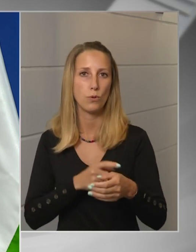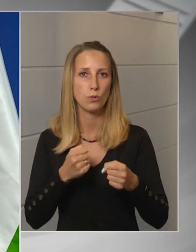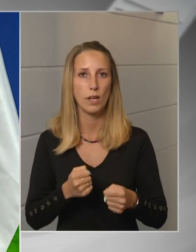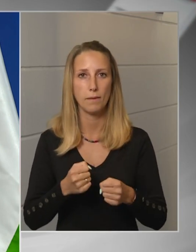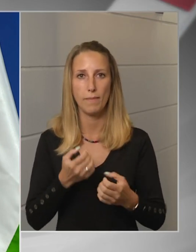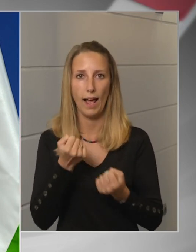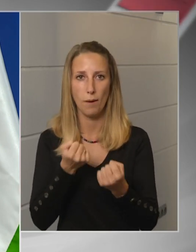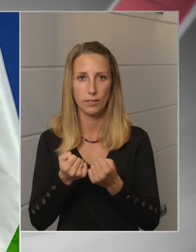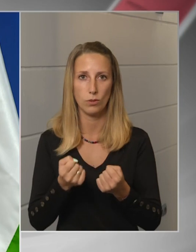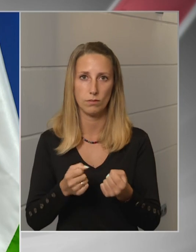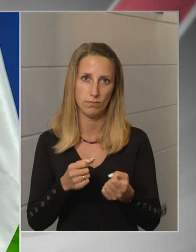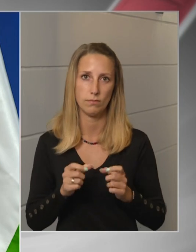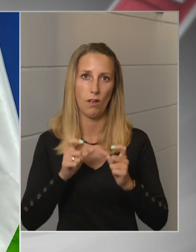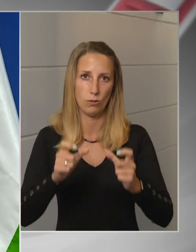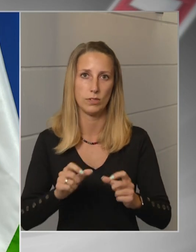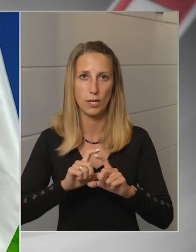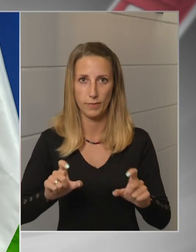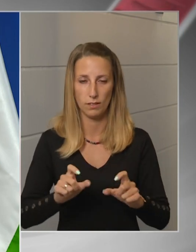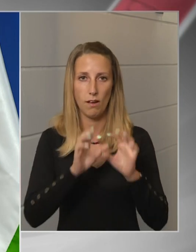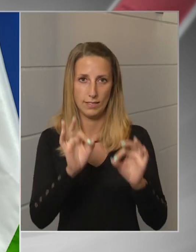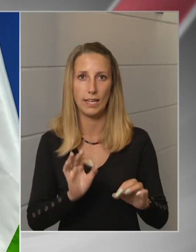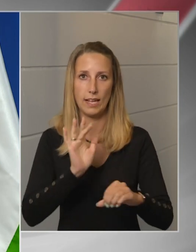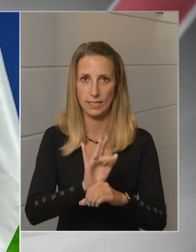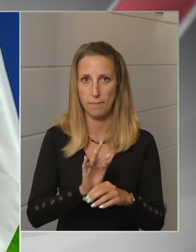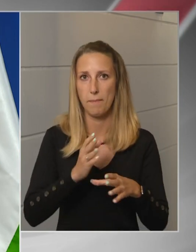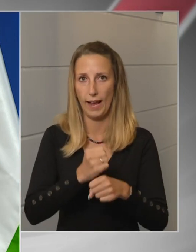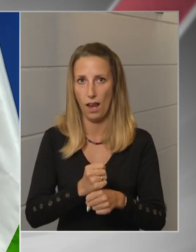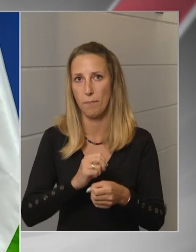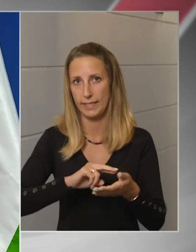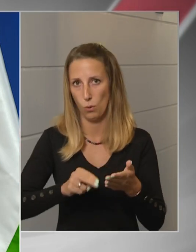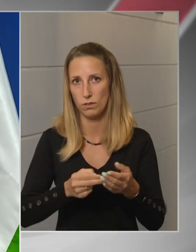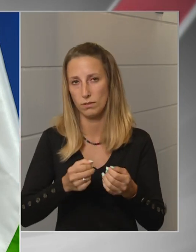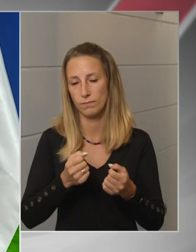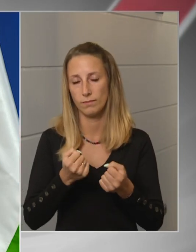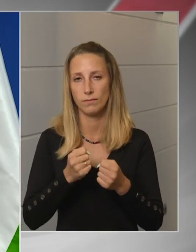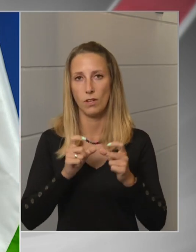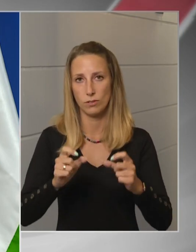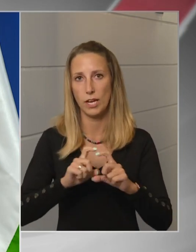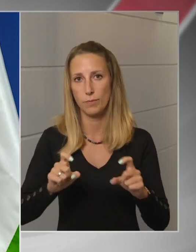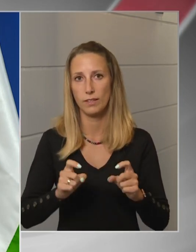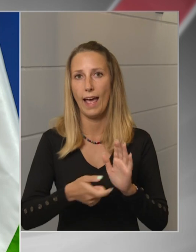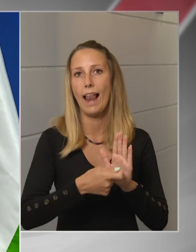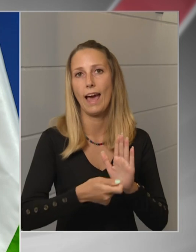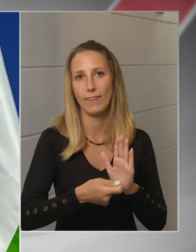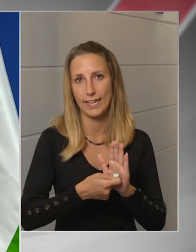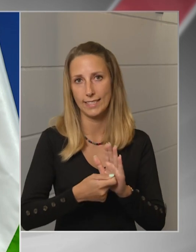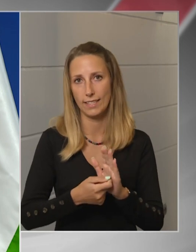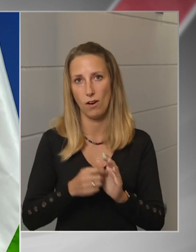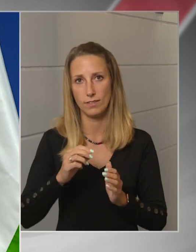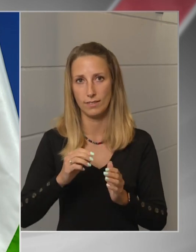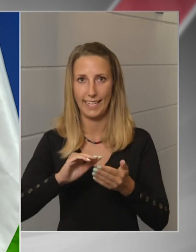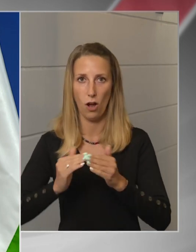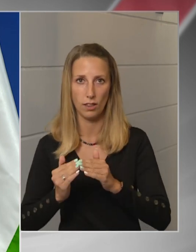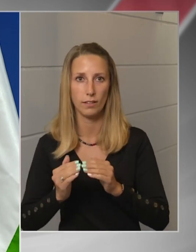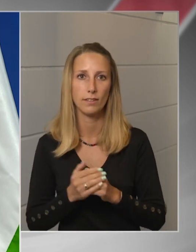tartozás miatt, tehát a cégükkel szemben jogerősen megállapított tartozás miatt elárverezték az ingatlant, nem az ő tulajdonuk, idegen tulajdont